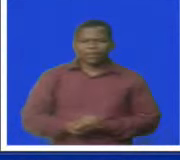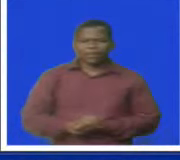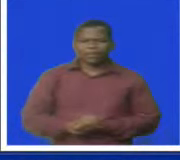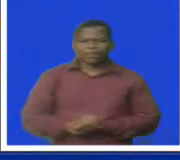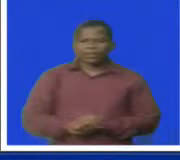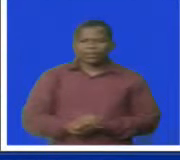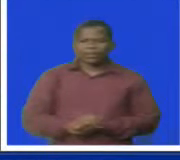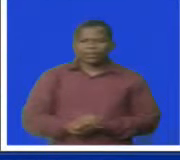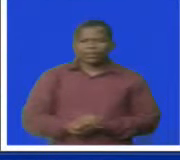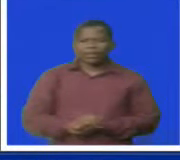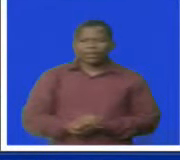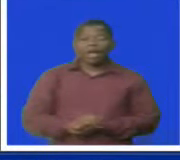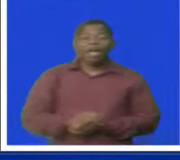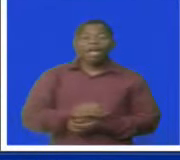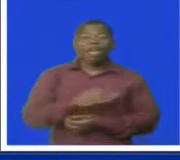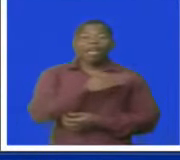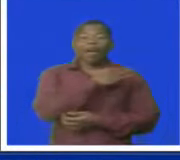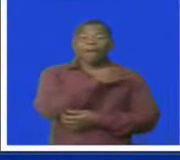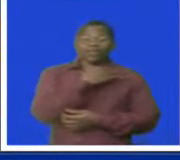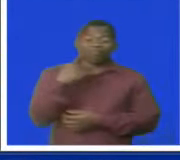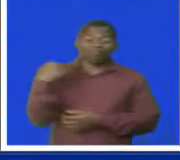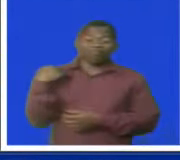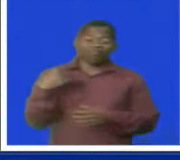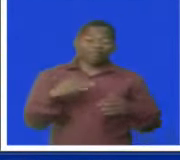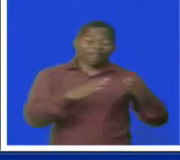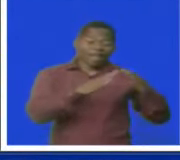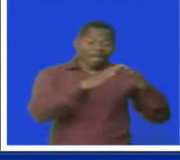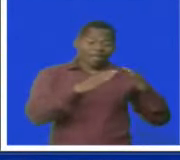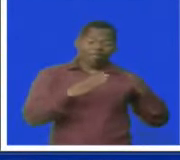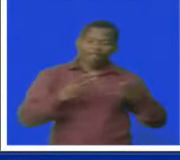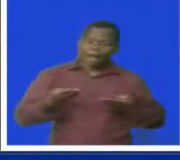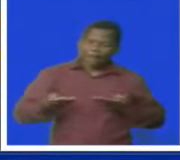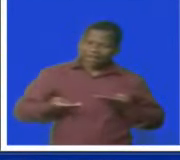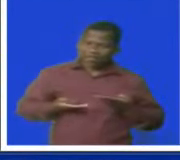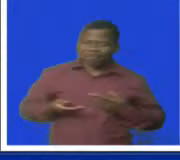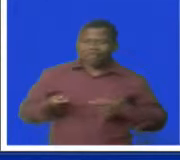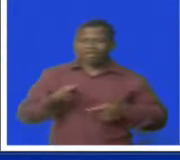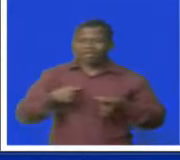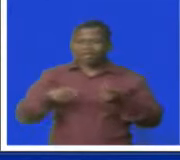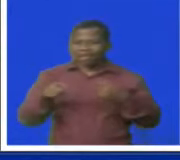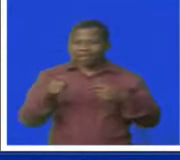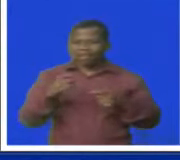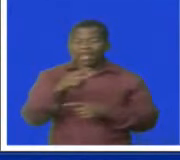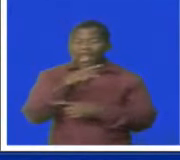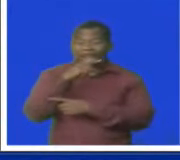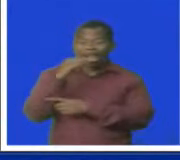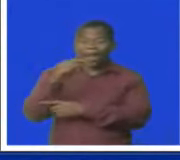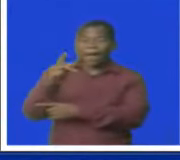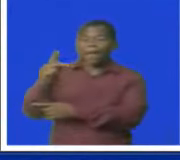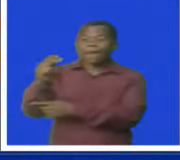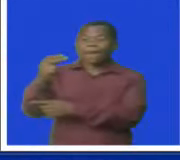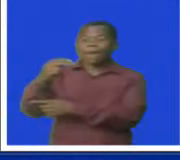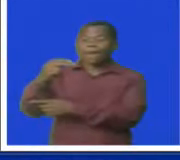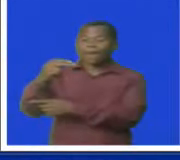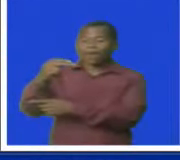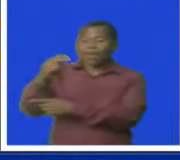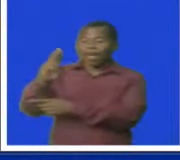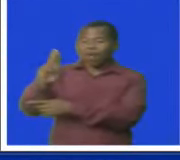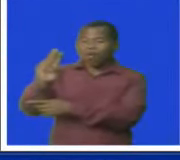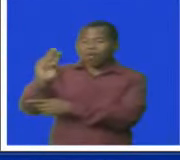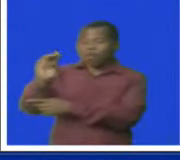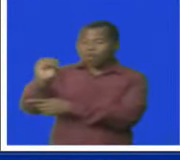Indvuna eltiko letemabhizinisi nekutsengiselana manqoba khumalo ithi kubalekile ukuthi bonke bomake ikakhulu